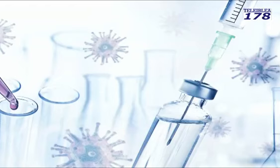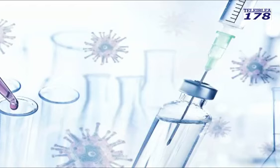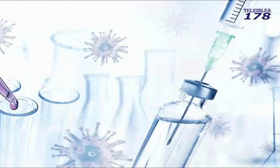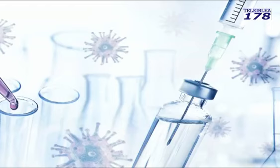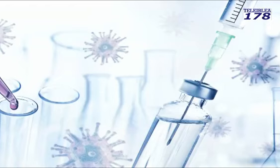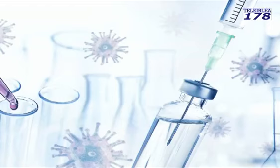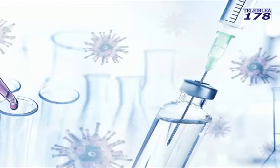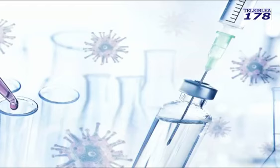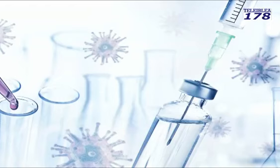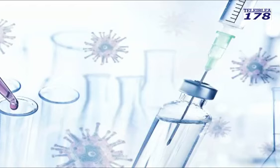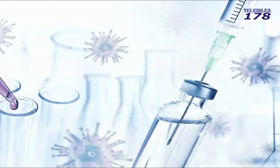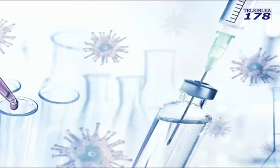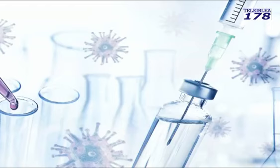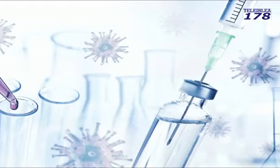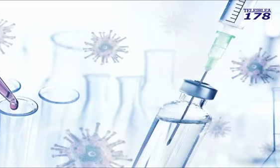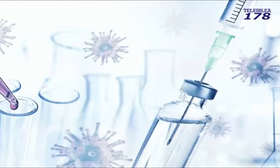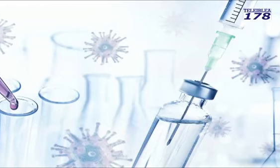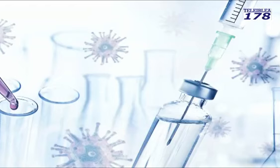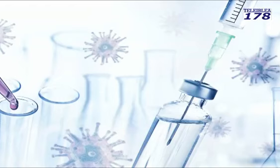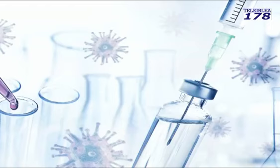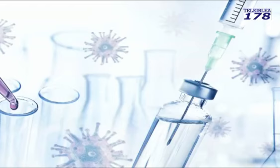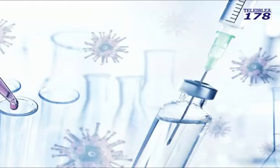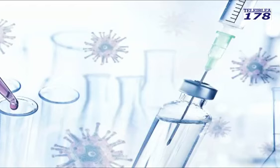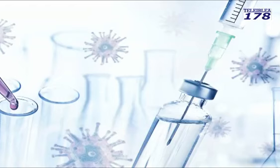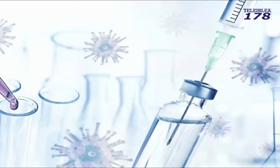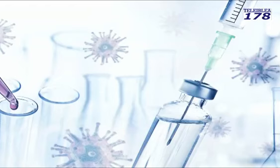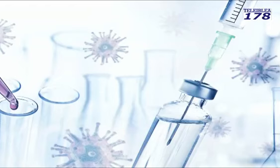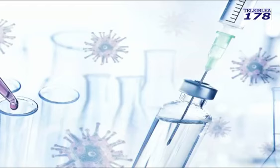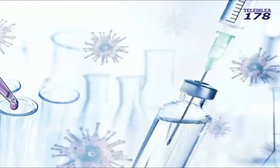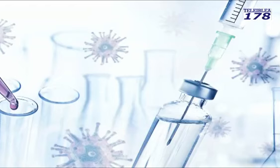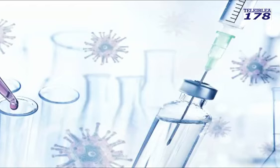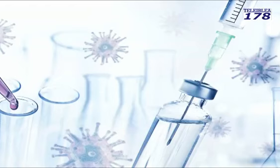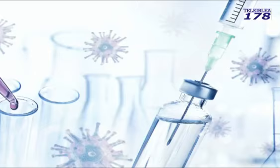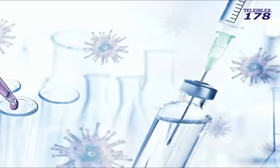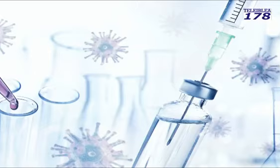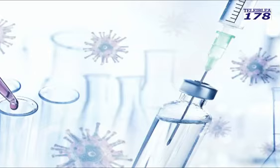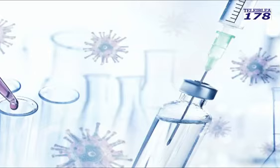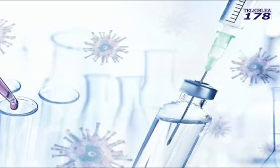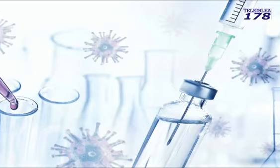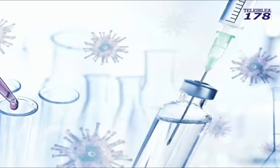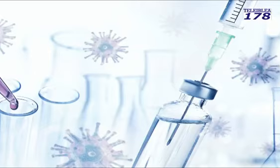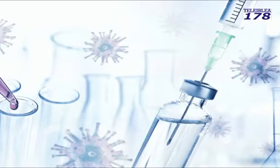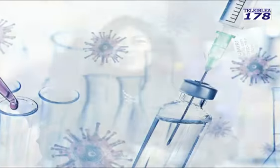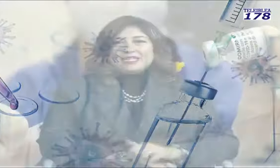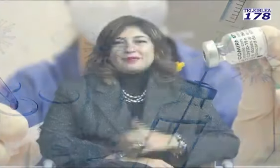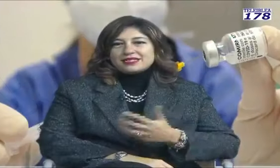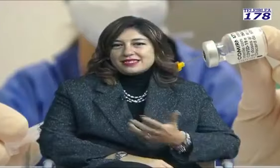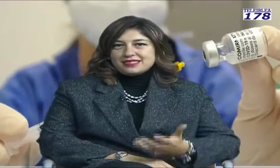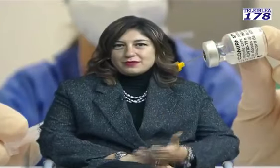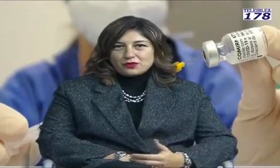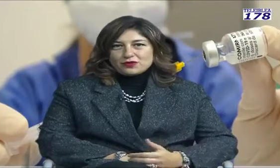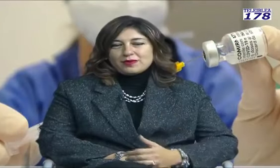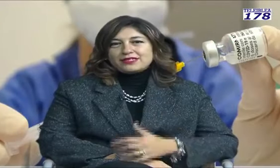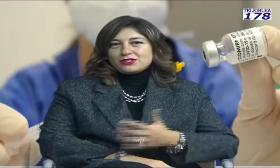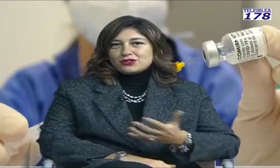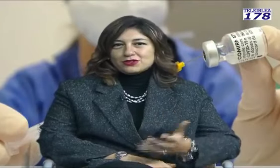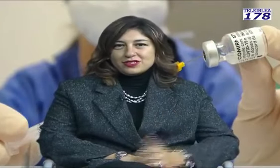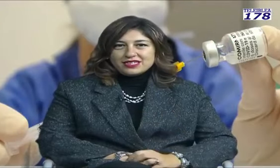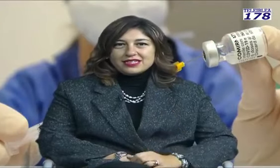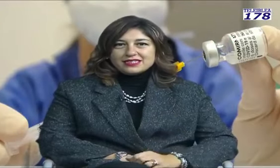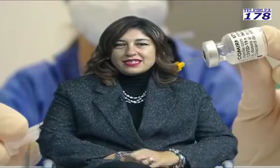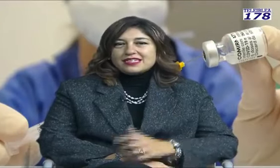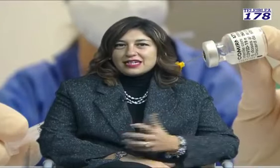abbiamo possibilità di trattare ad esempio i pazienti diabetici con dei farmaci nuovi, i pazienti broncopatici